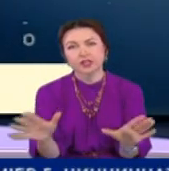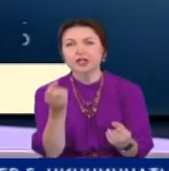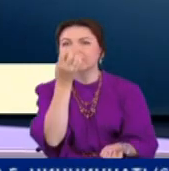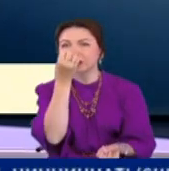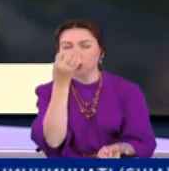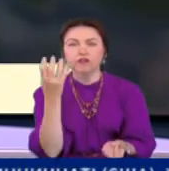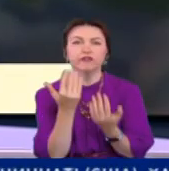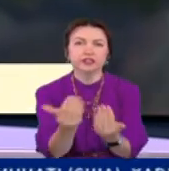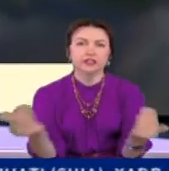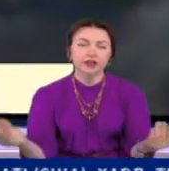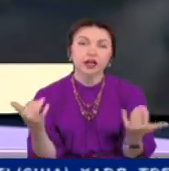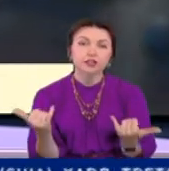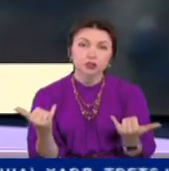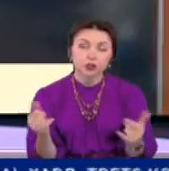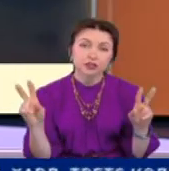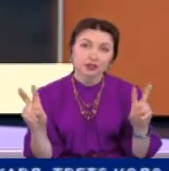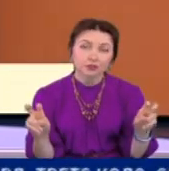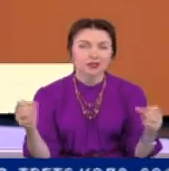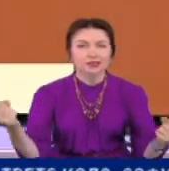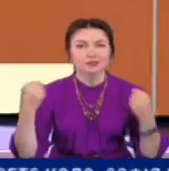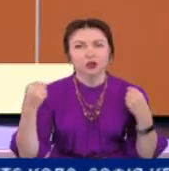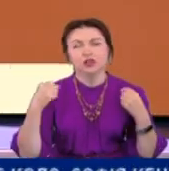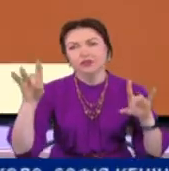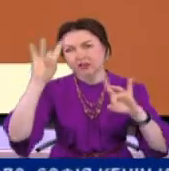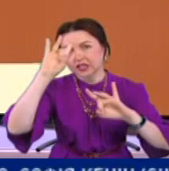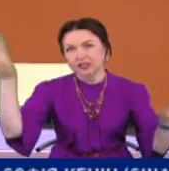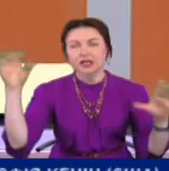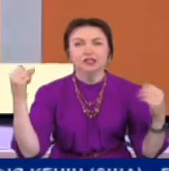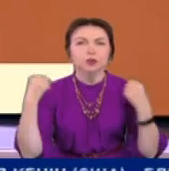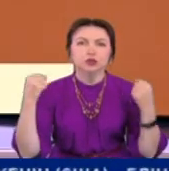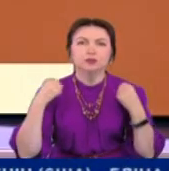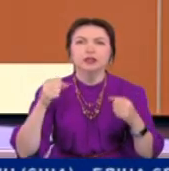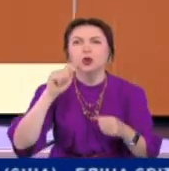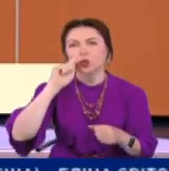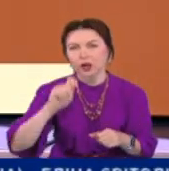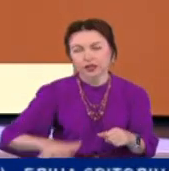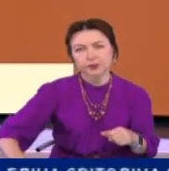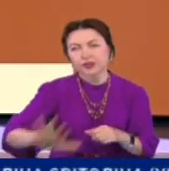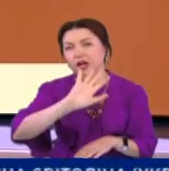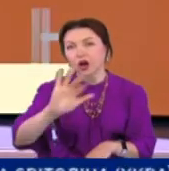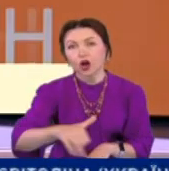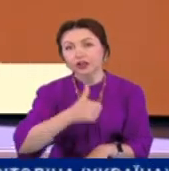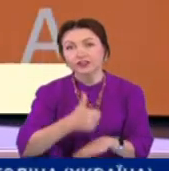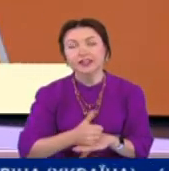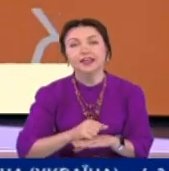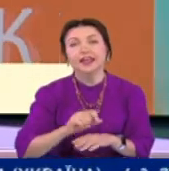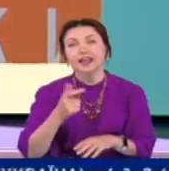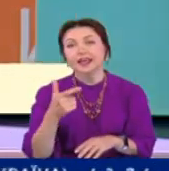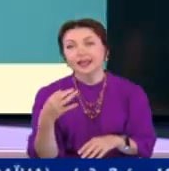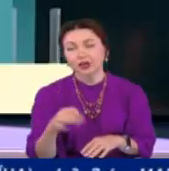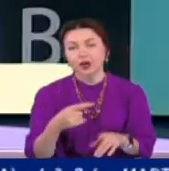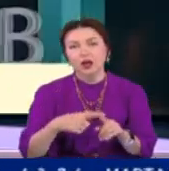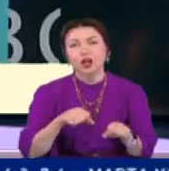виставка. Тема цьогорічної експозиції – спорт і видатні спортсмени країни. Головними героями стали брати Клички – Ольга